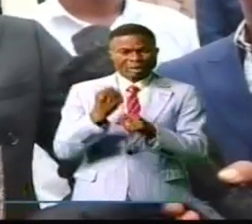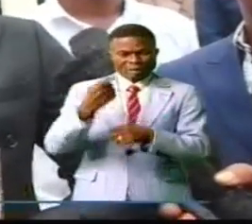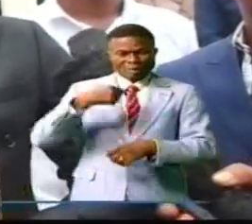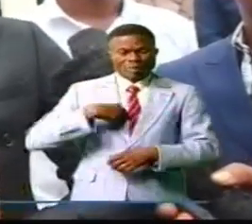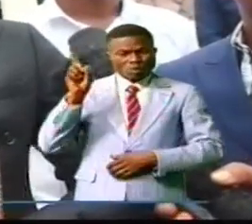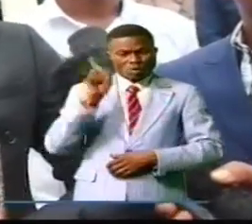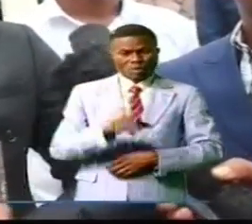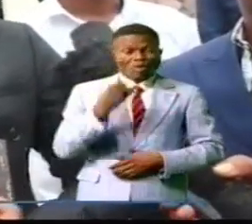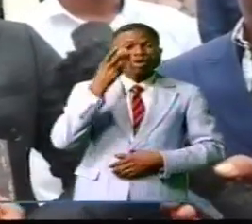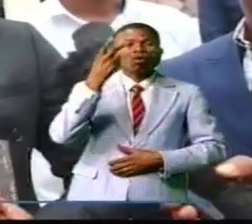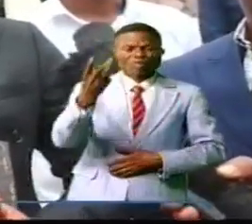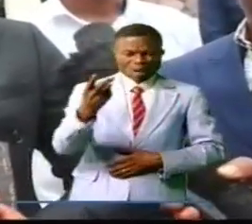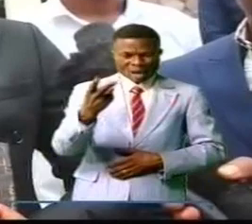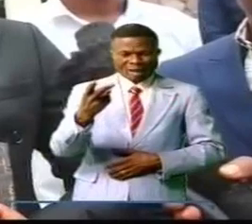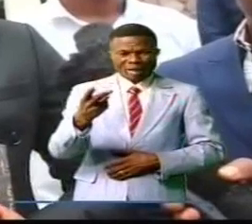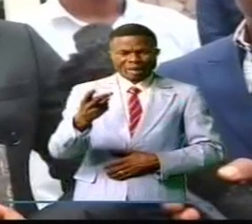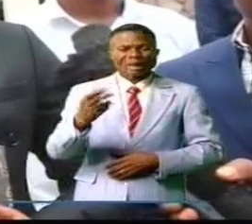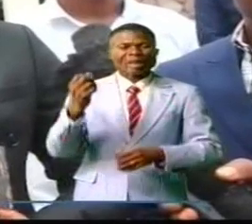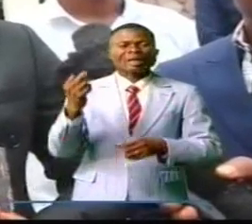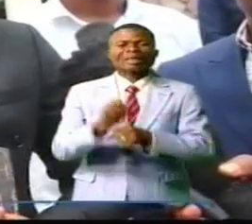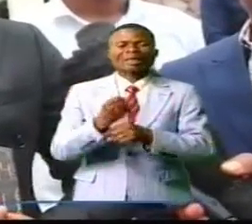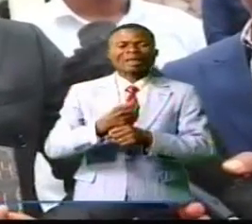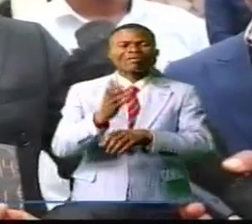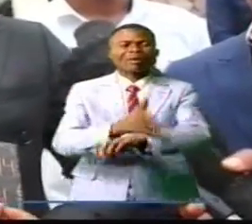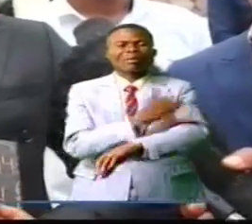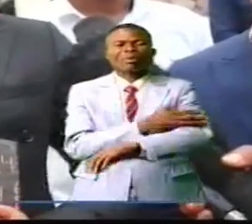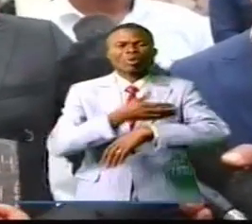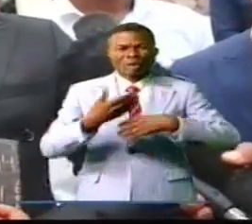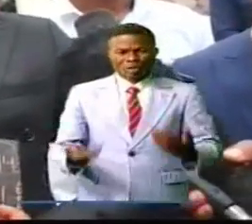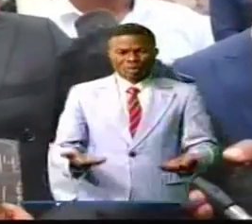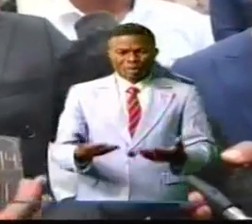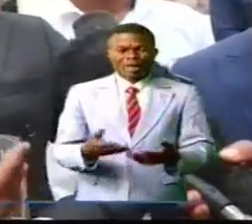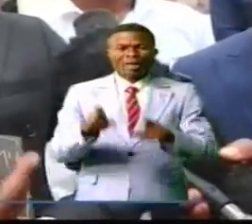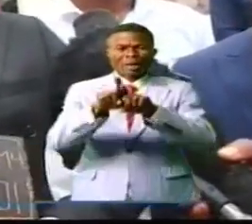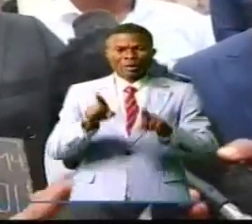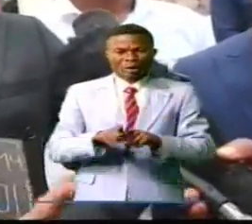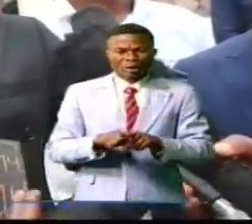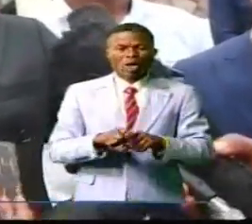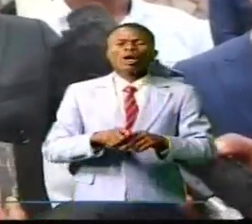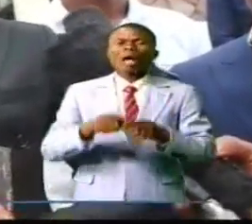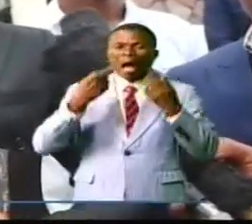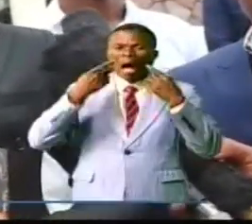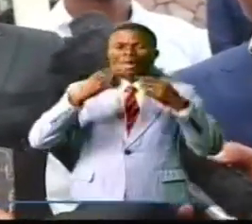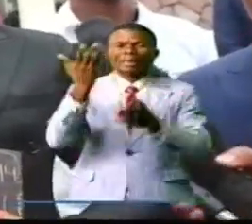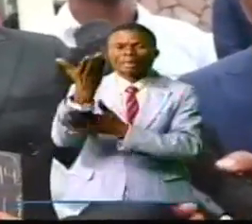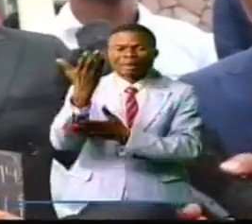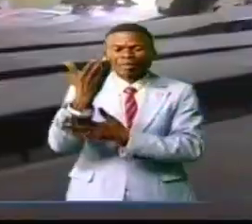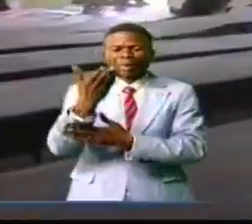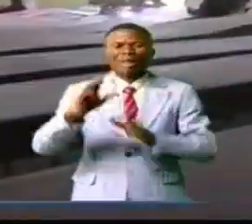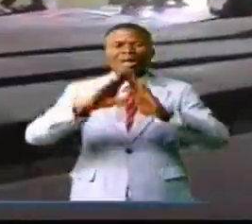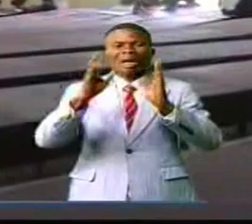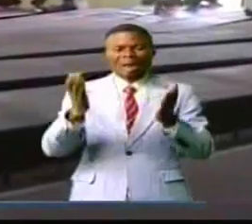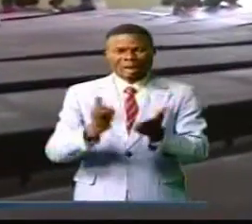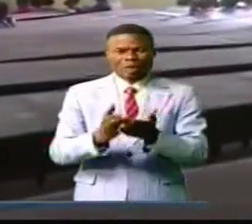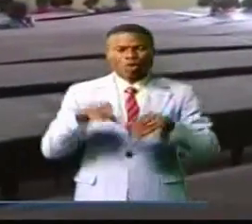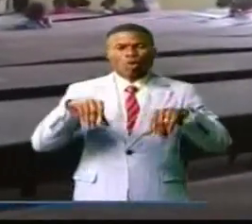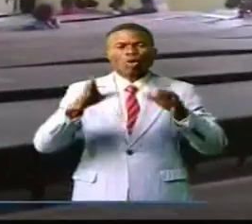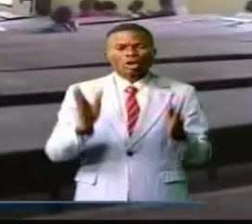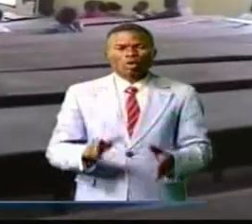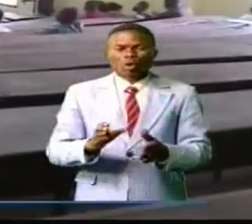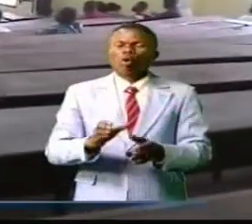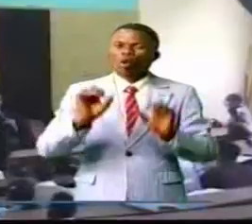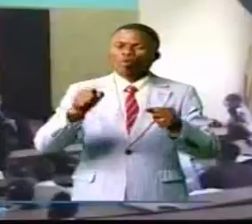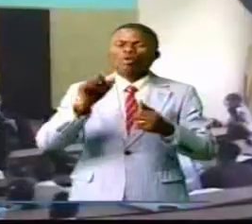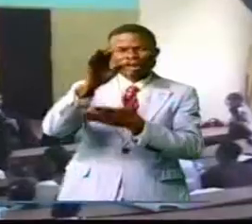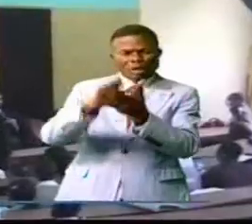poya kota la comment makambongo évoluer et en même temps qu'on lancer pe appel na bao bakoki ko sala